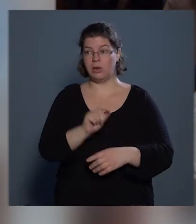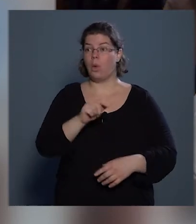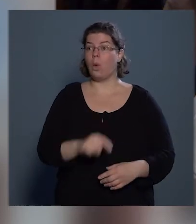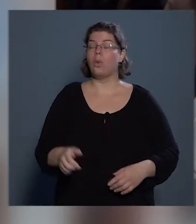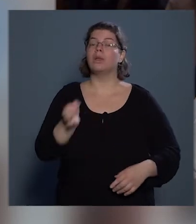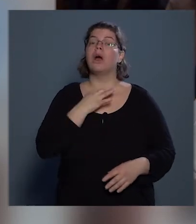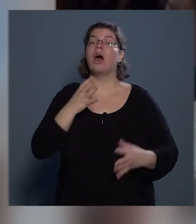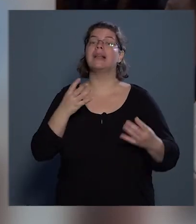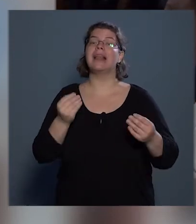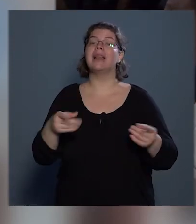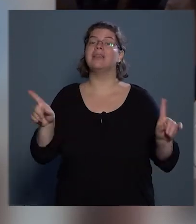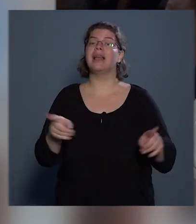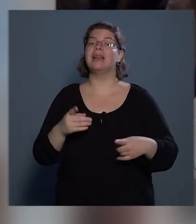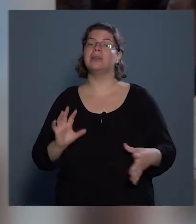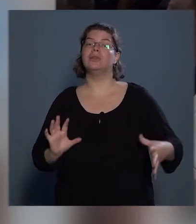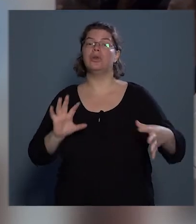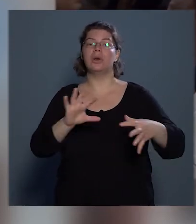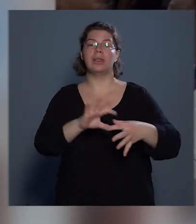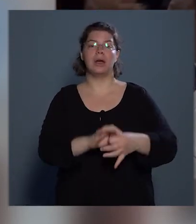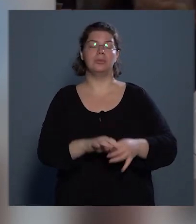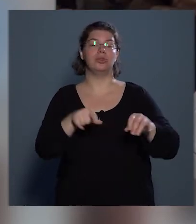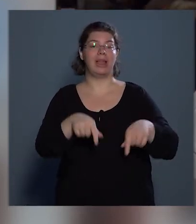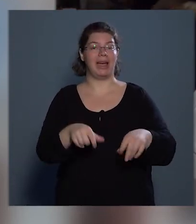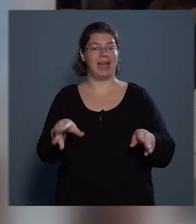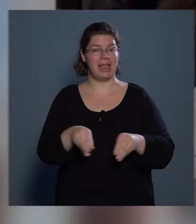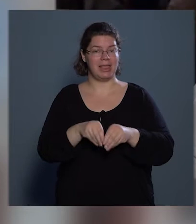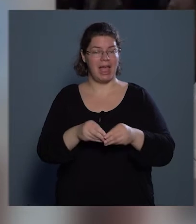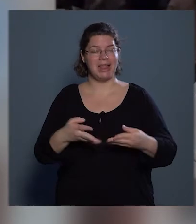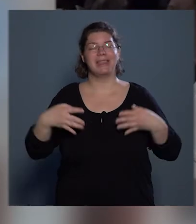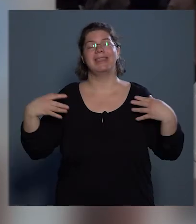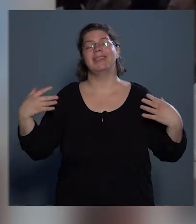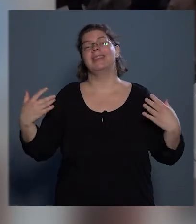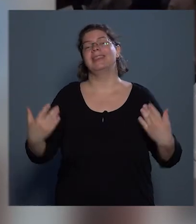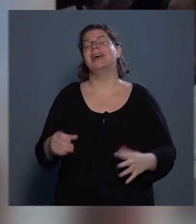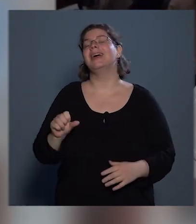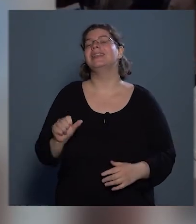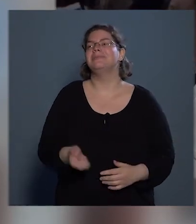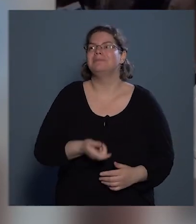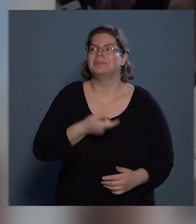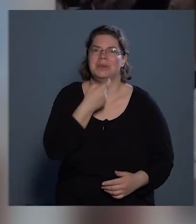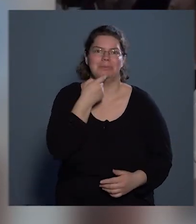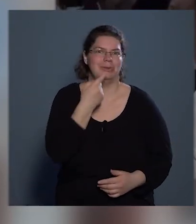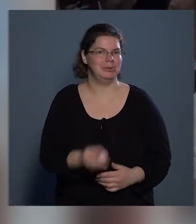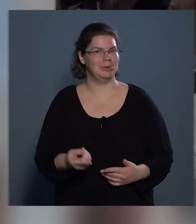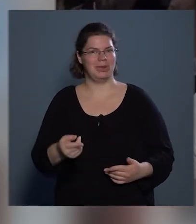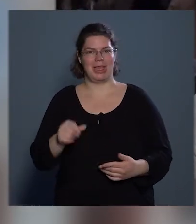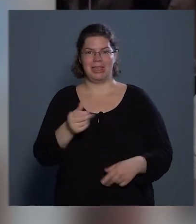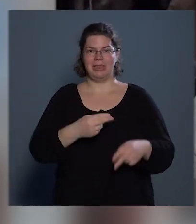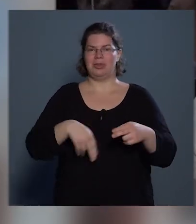hangszeres zenét is összekapcsolták ezzel, tehát egy kifejezetten